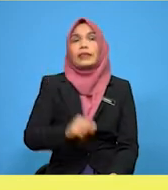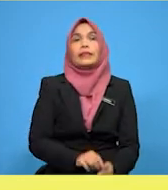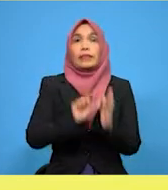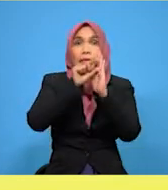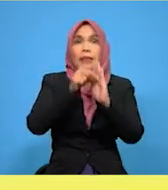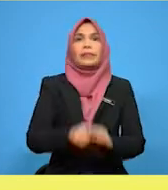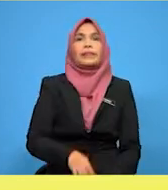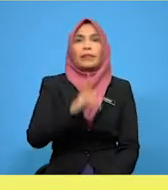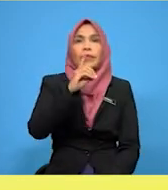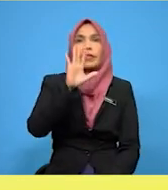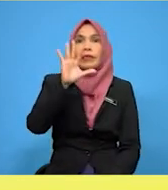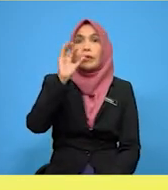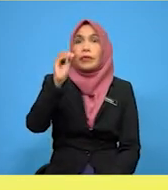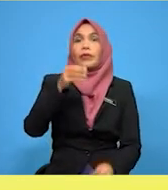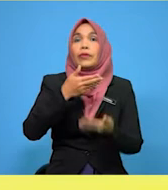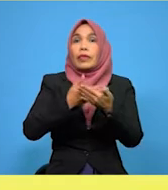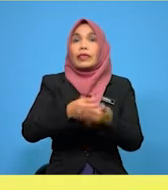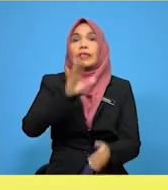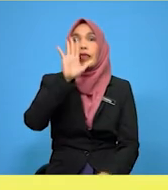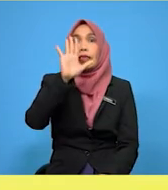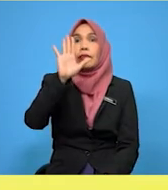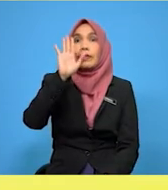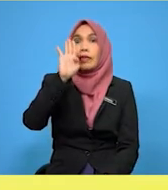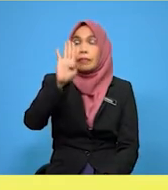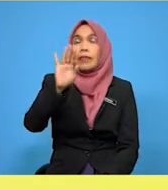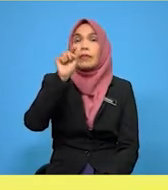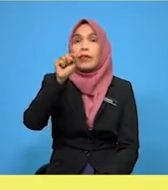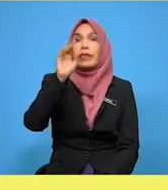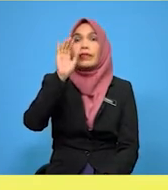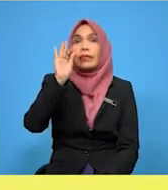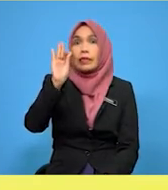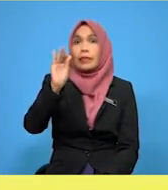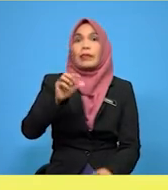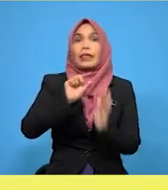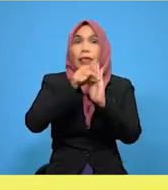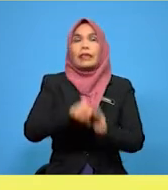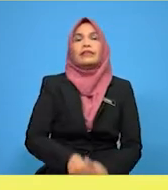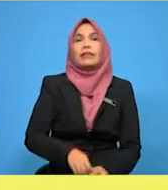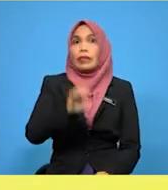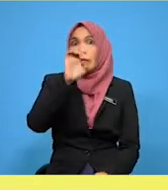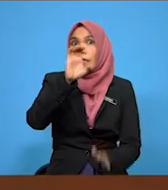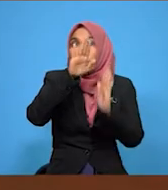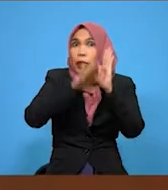sehingga 54.9 gram. Dan grade E, ia berada di bawah 50 gram.